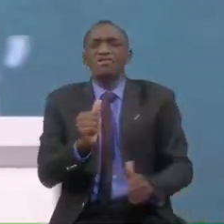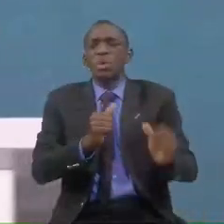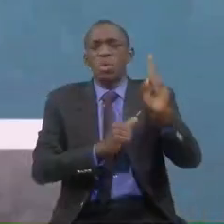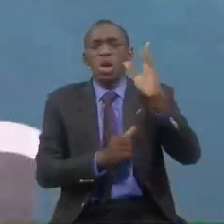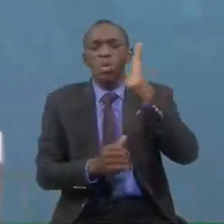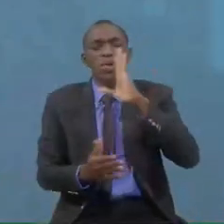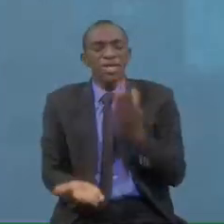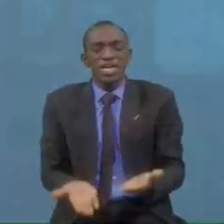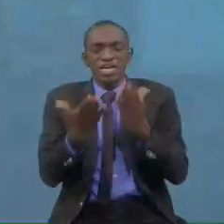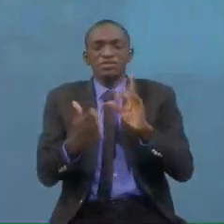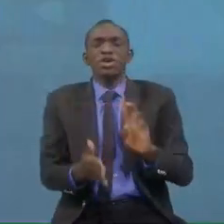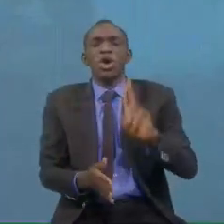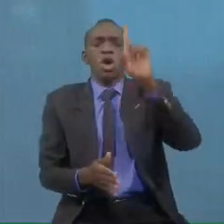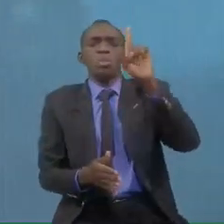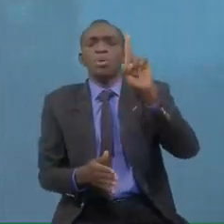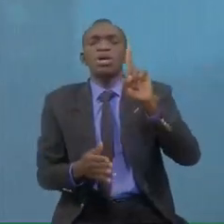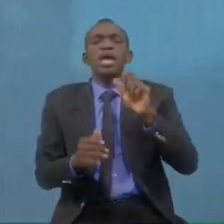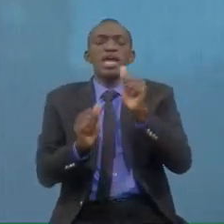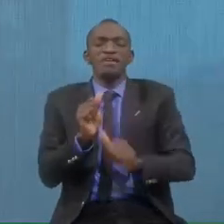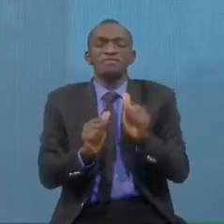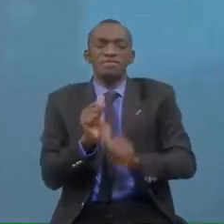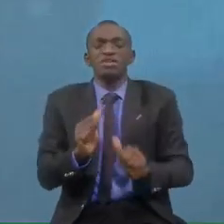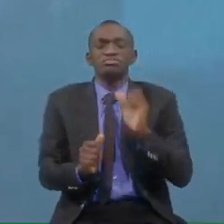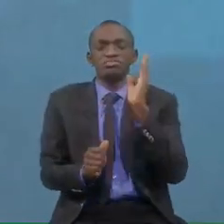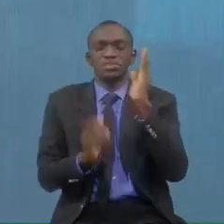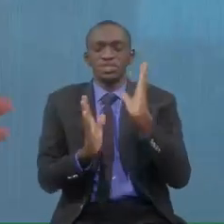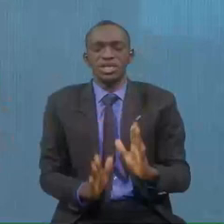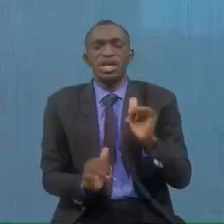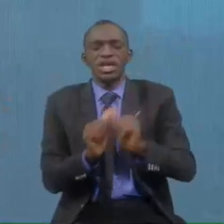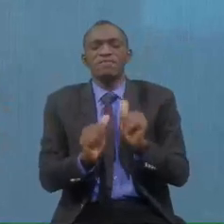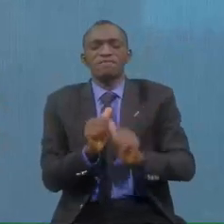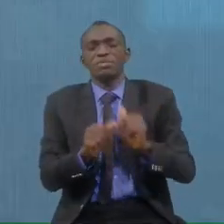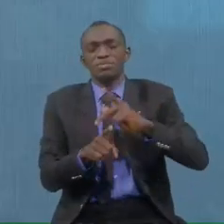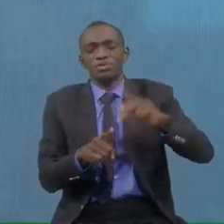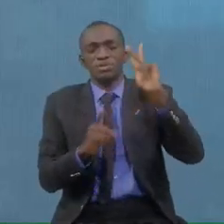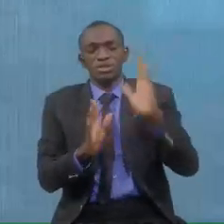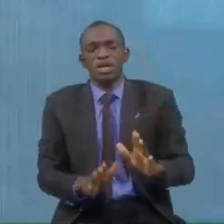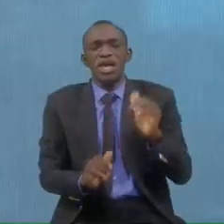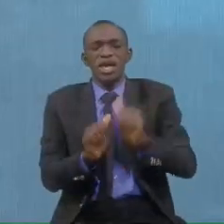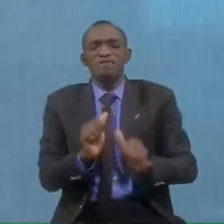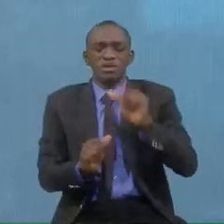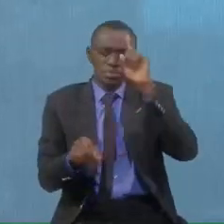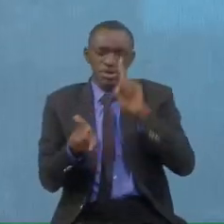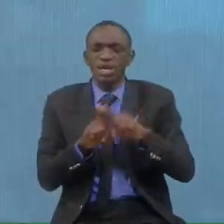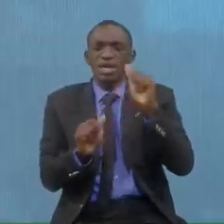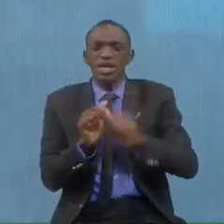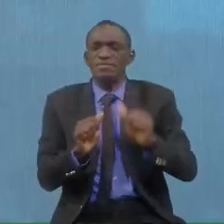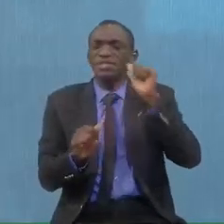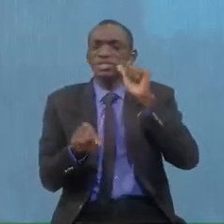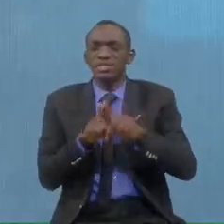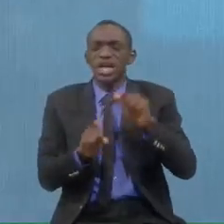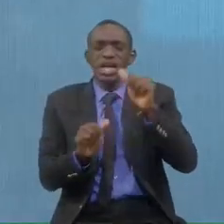soit élevé. Tout ministre, tout professionnel, tout frère, toute